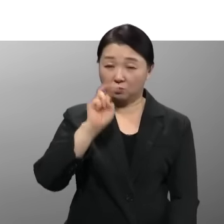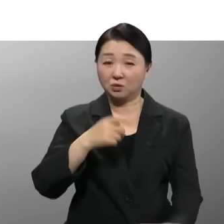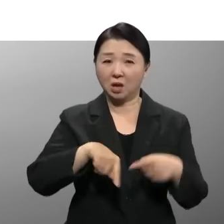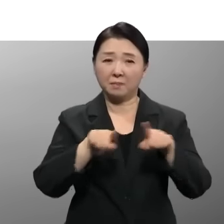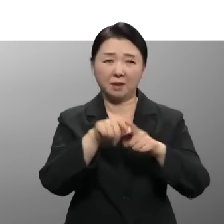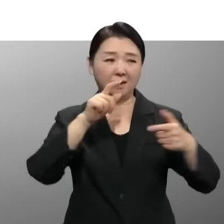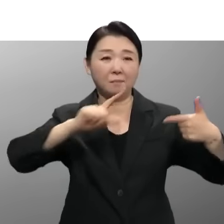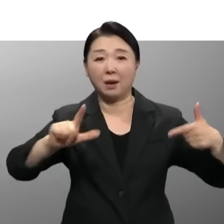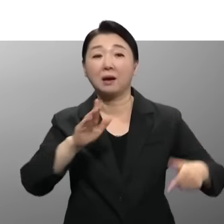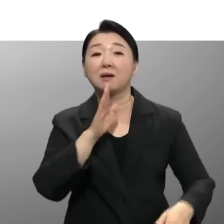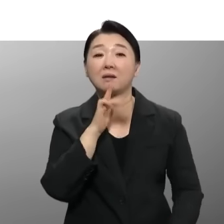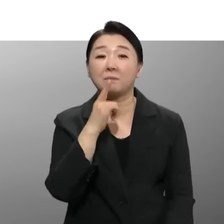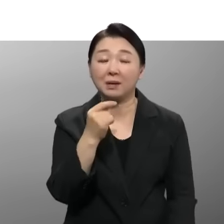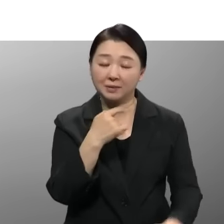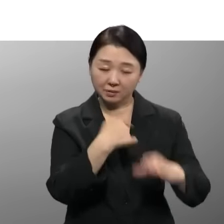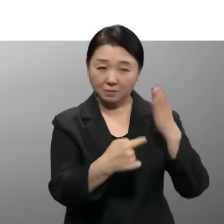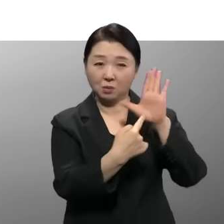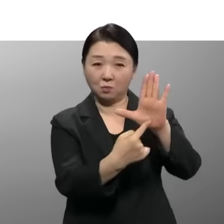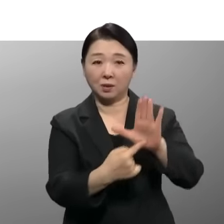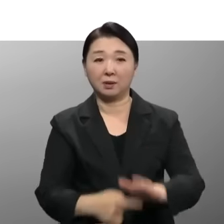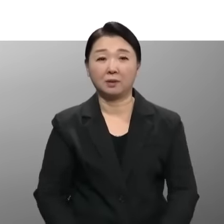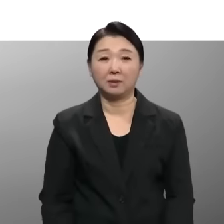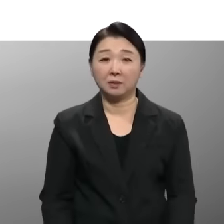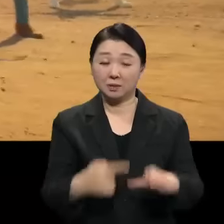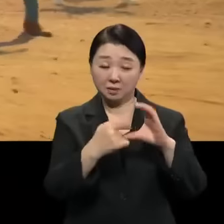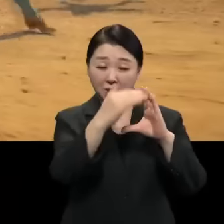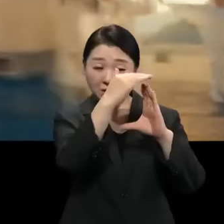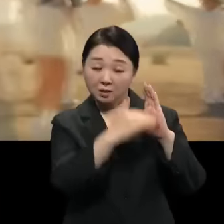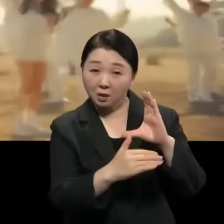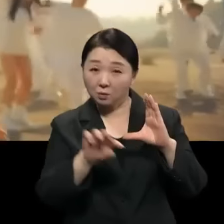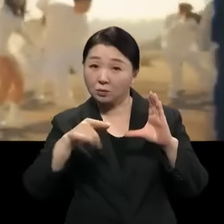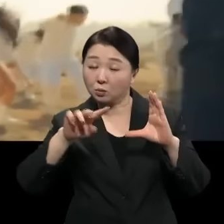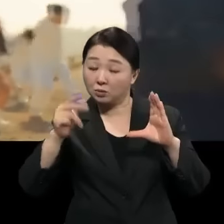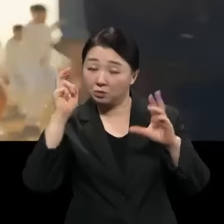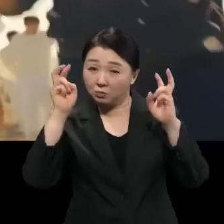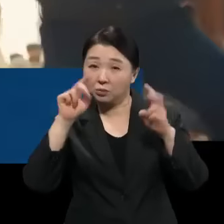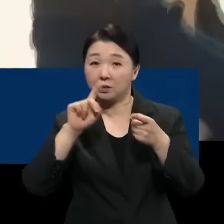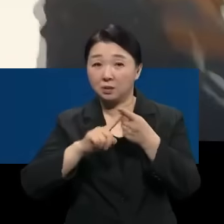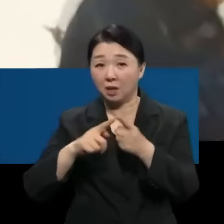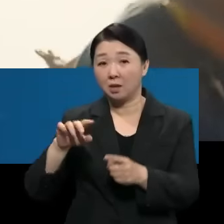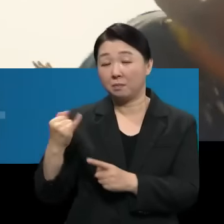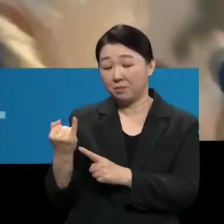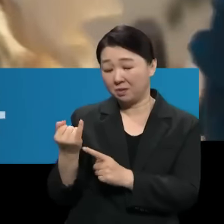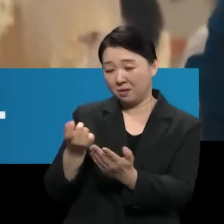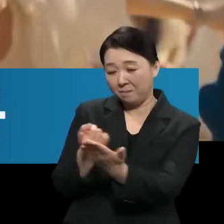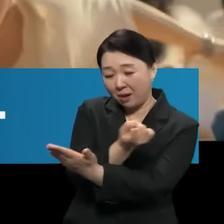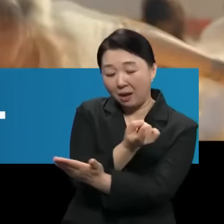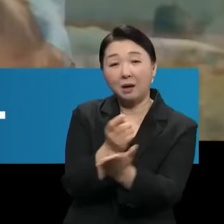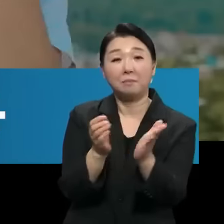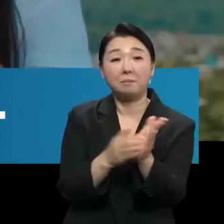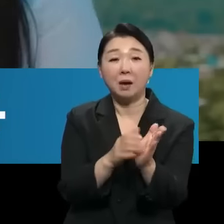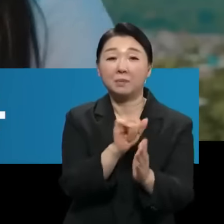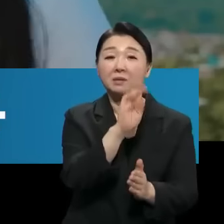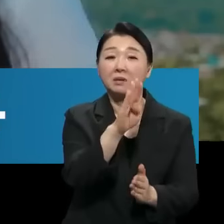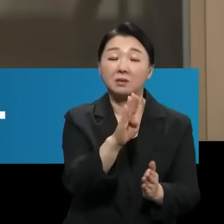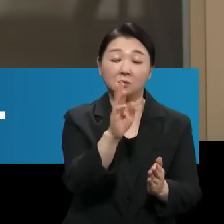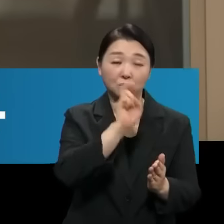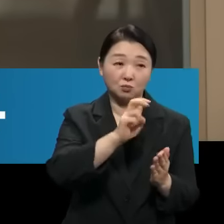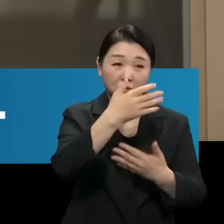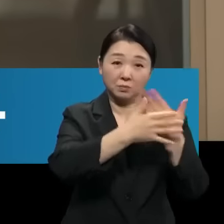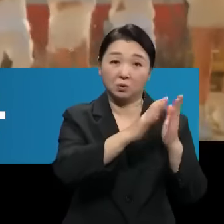있는 상황이었다며 이메일도 공개했습니다. 이 이메일엔 소스뮤직이 민 대표의 기획을 베꼈으며 BTS의